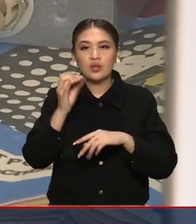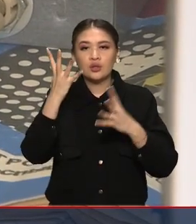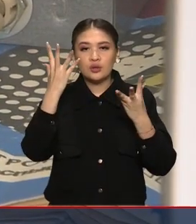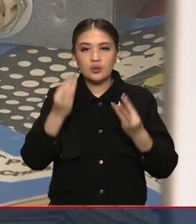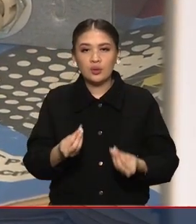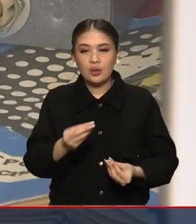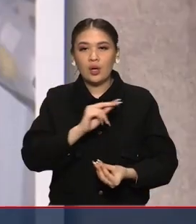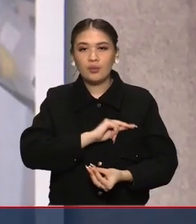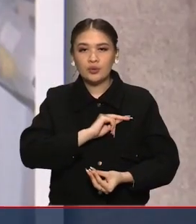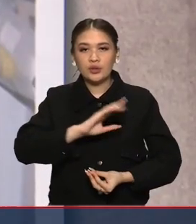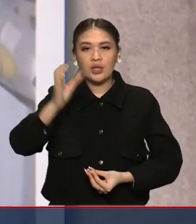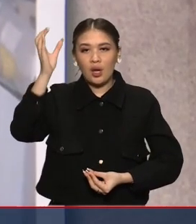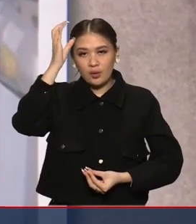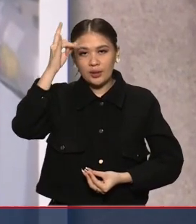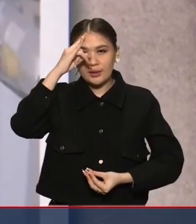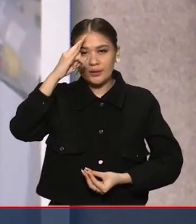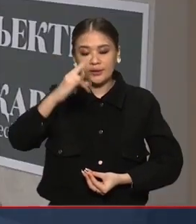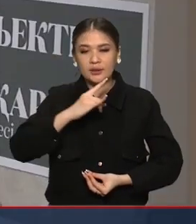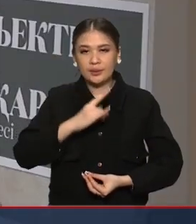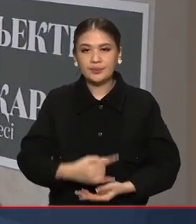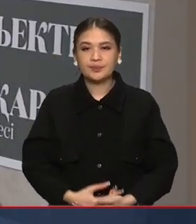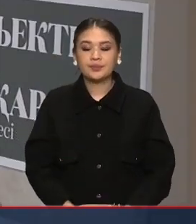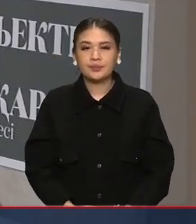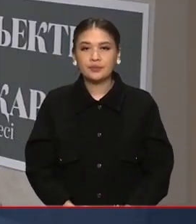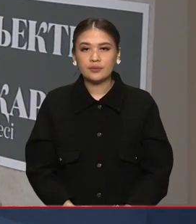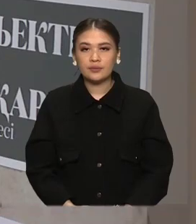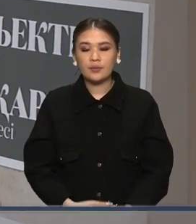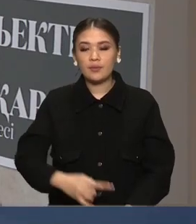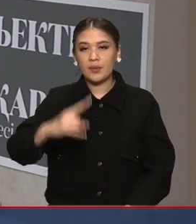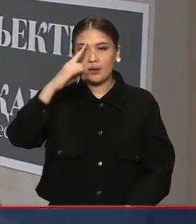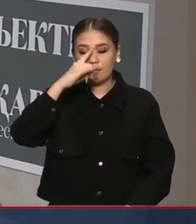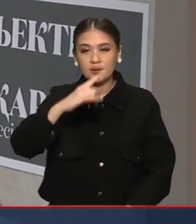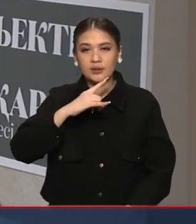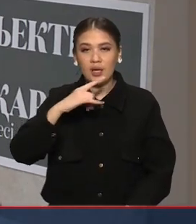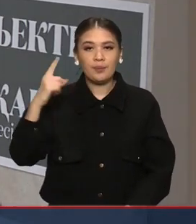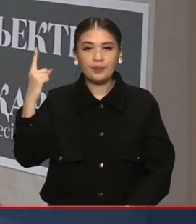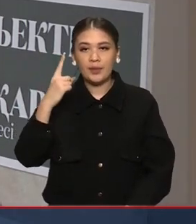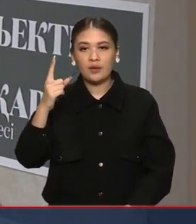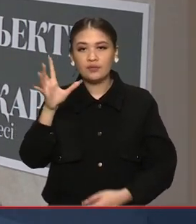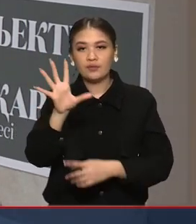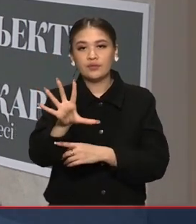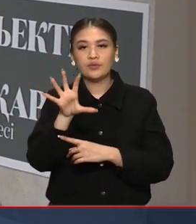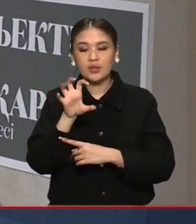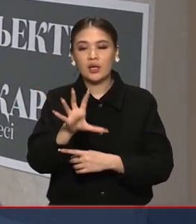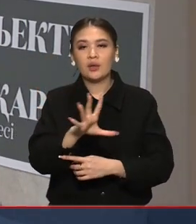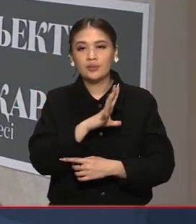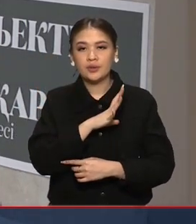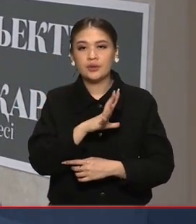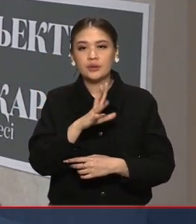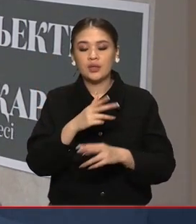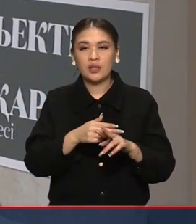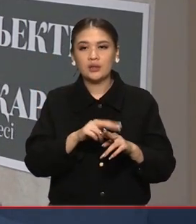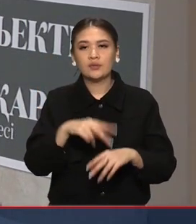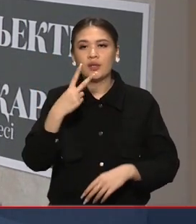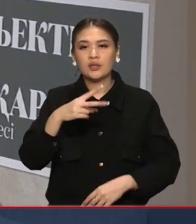работников науки в Казахстане. В Казахстан первое фотодело или первые фотографии пришли в начале